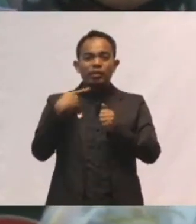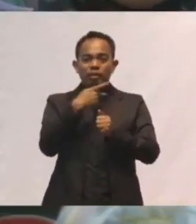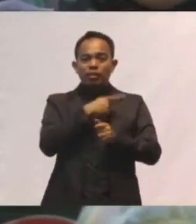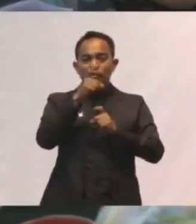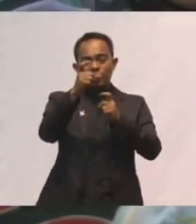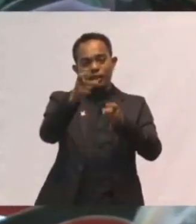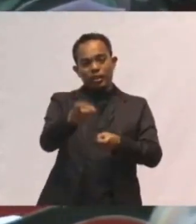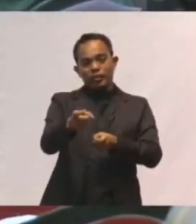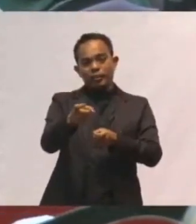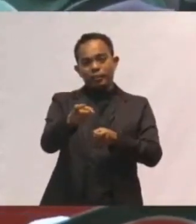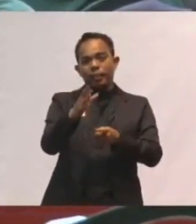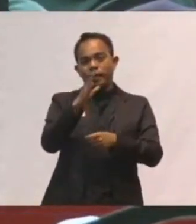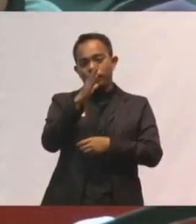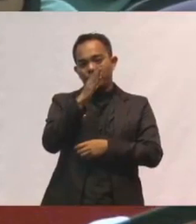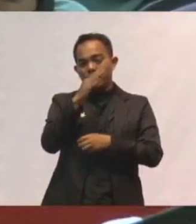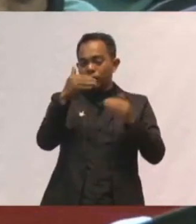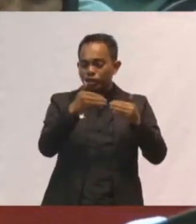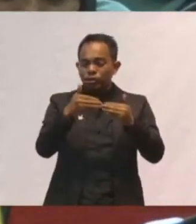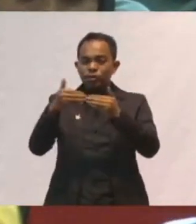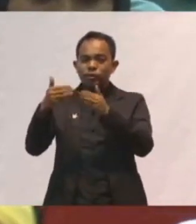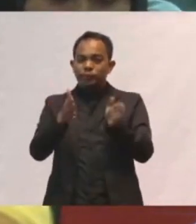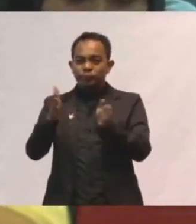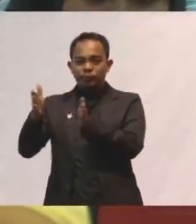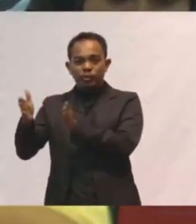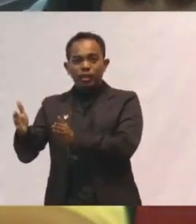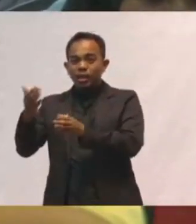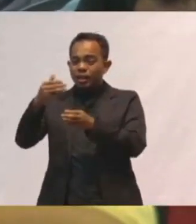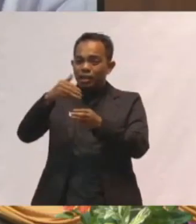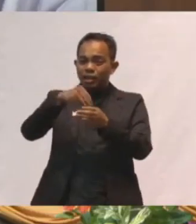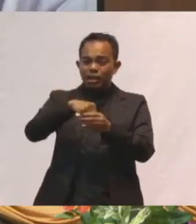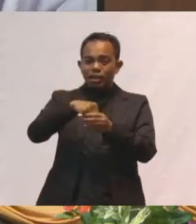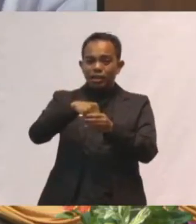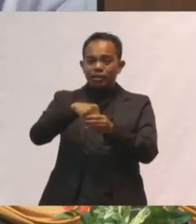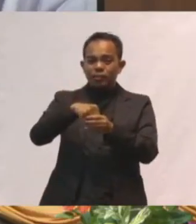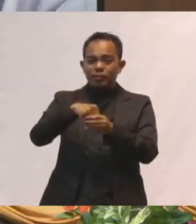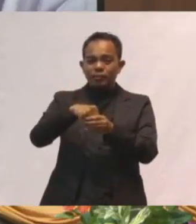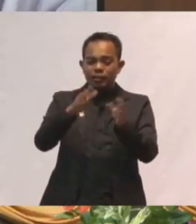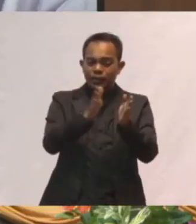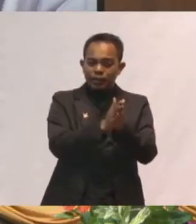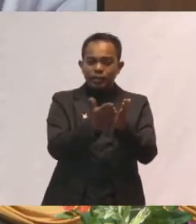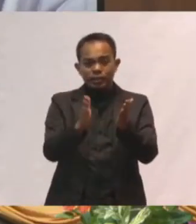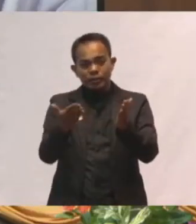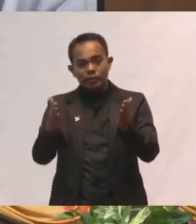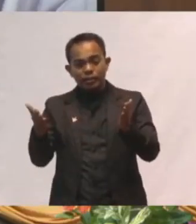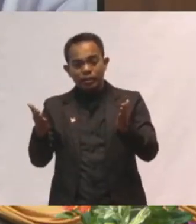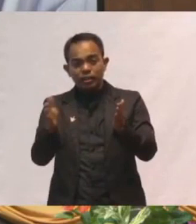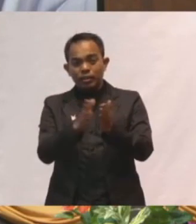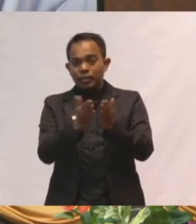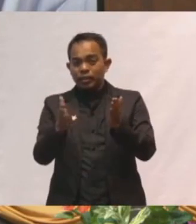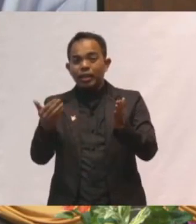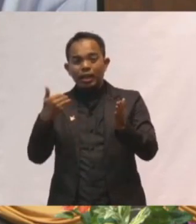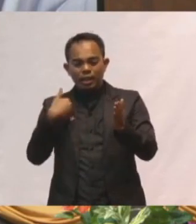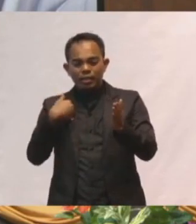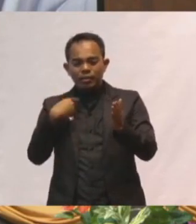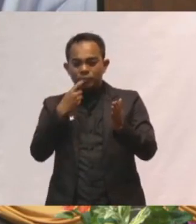dia. Kemudian dalam Risalah Nurni Bediüzzaman Said Nursi menyambung